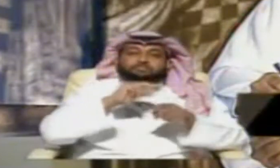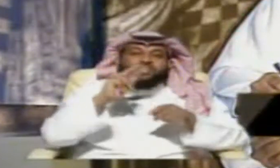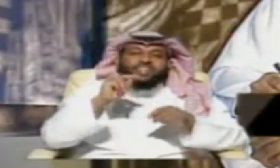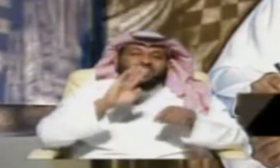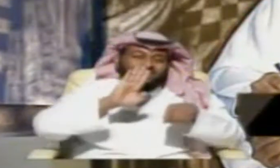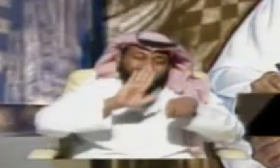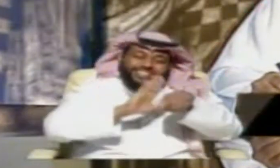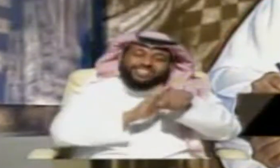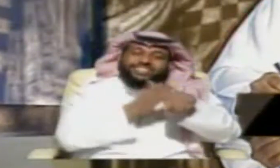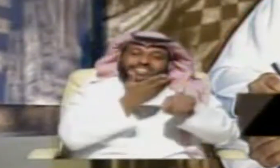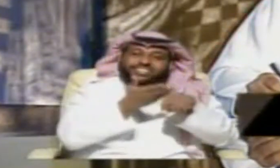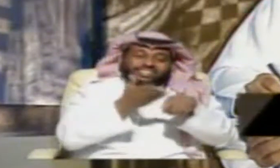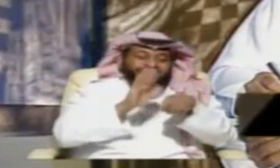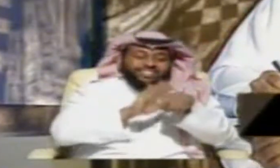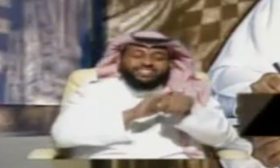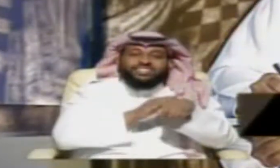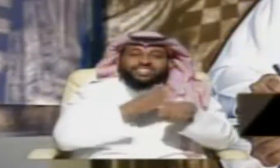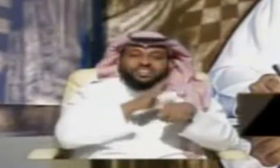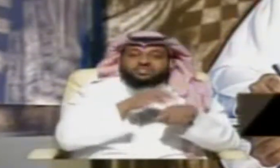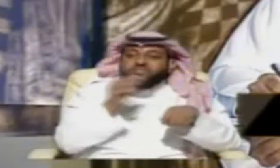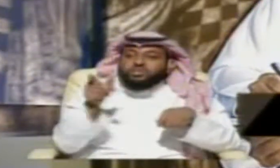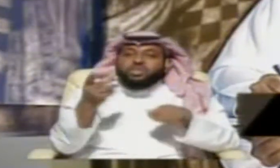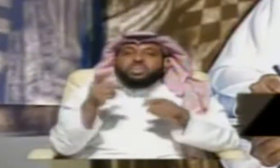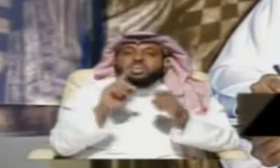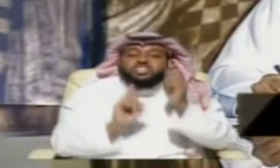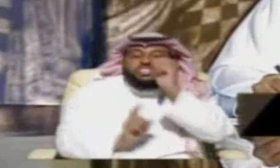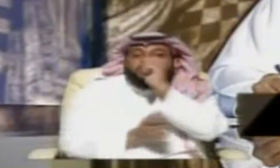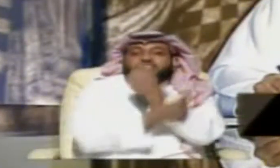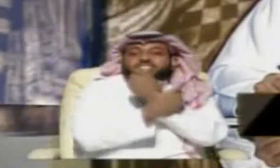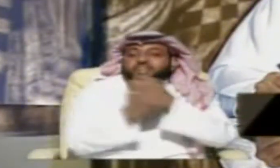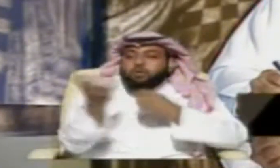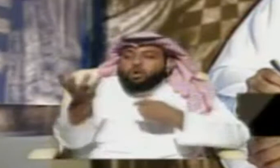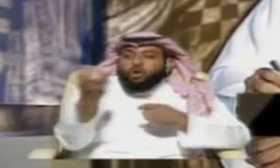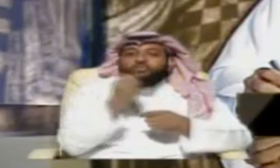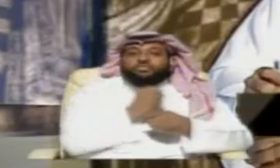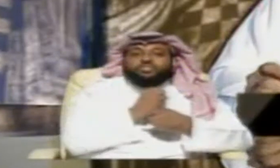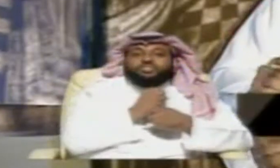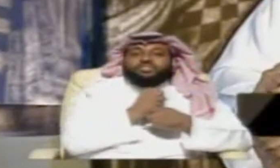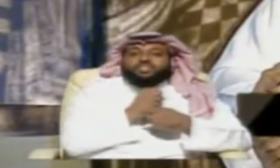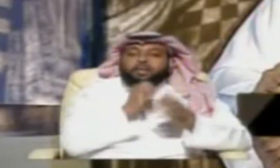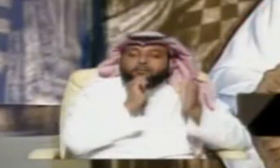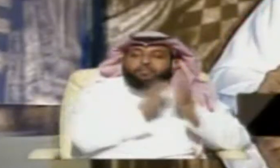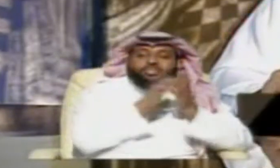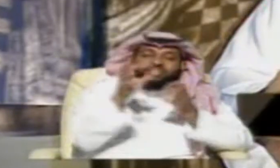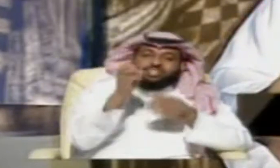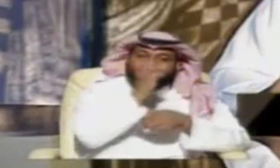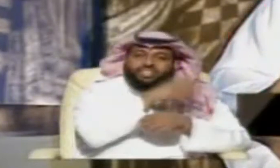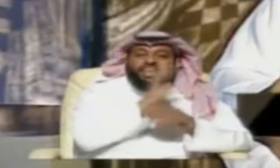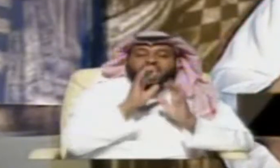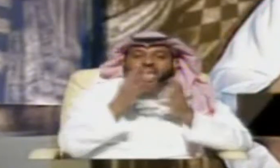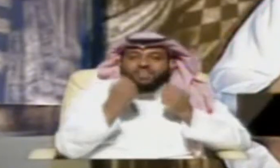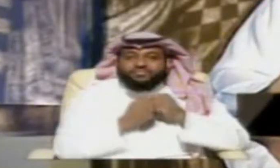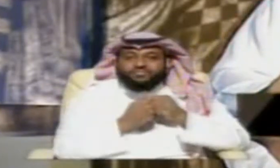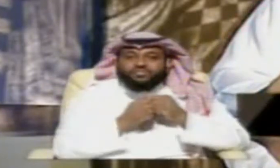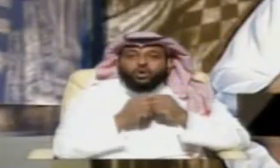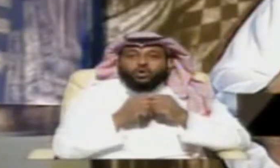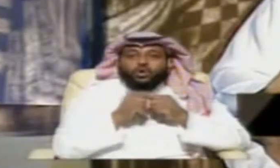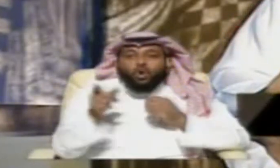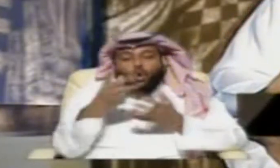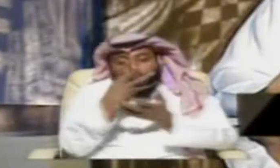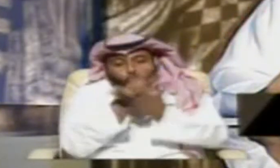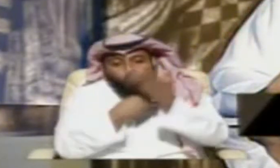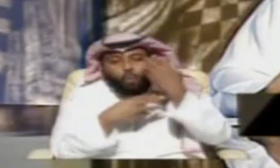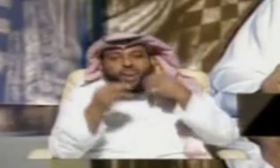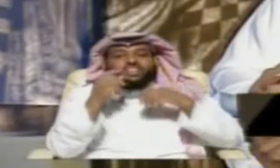بطاقته ووصفة من عند دكتور، هل يجوز يعني لي اني استخدمها؟ هذا عمله صحيح ولا لا؟